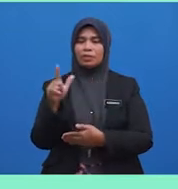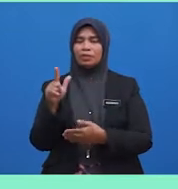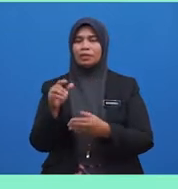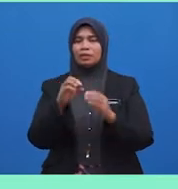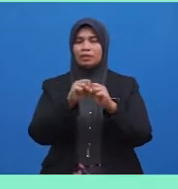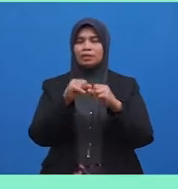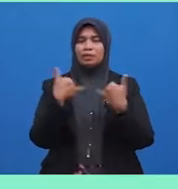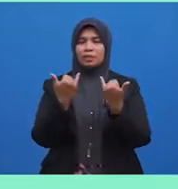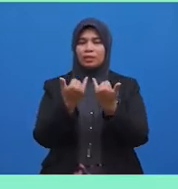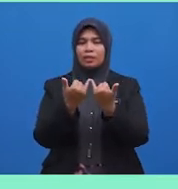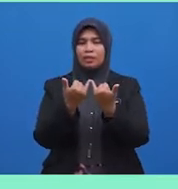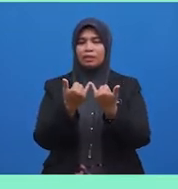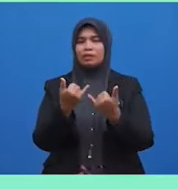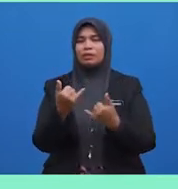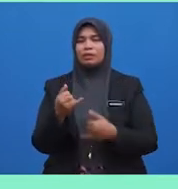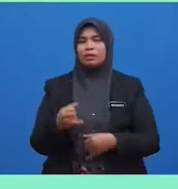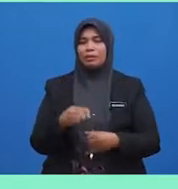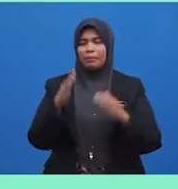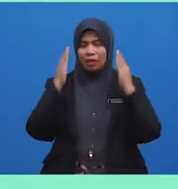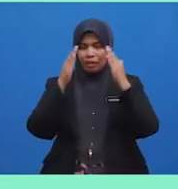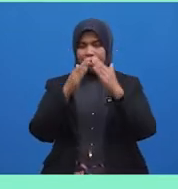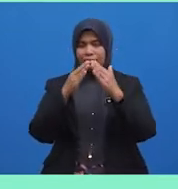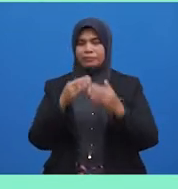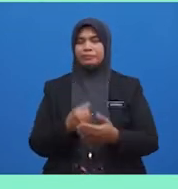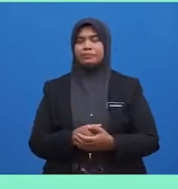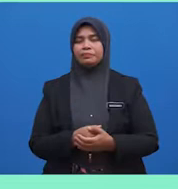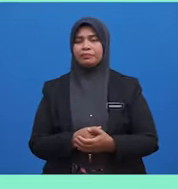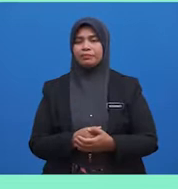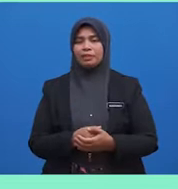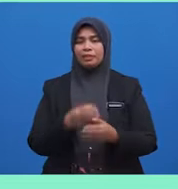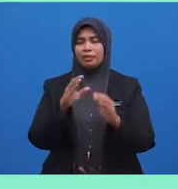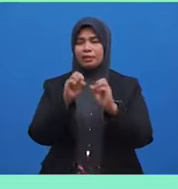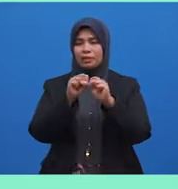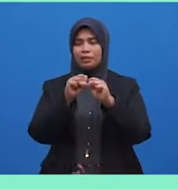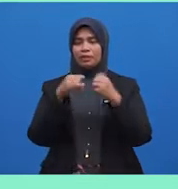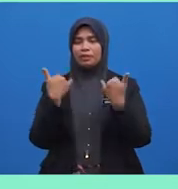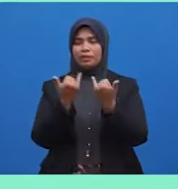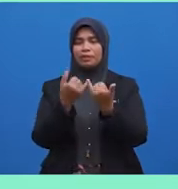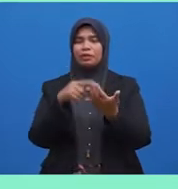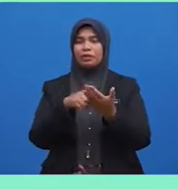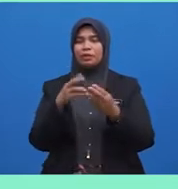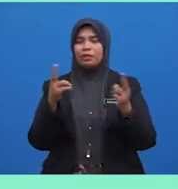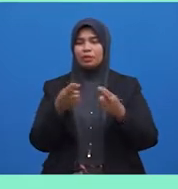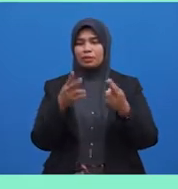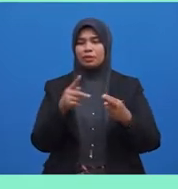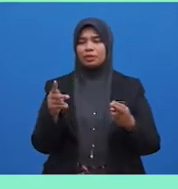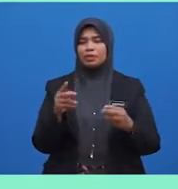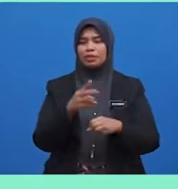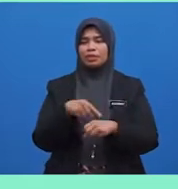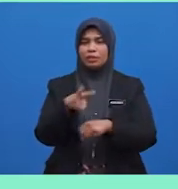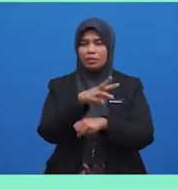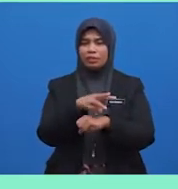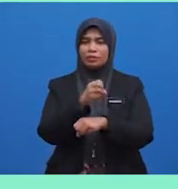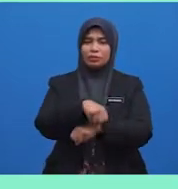Syarikat Pahang Corporation Limited. Syarikat ini mengusahakan kawasan perlombongan di kawasan